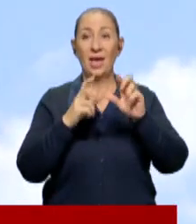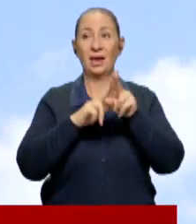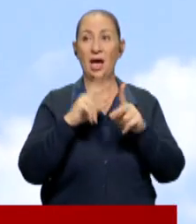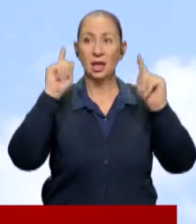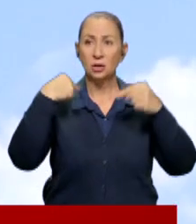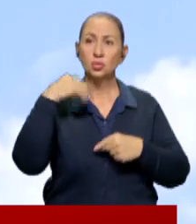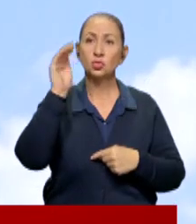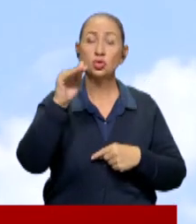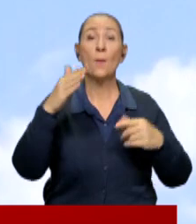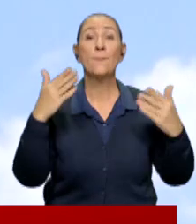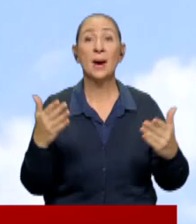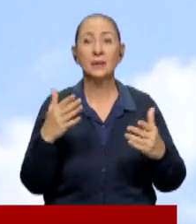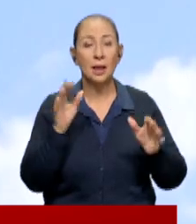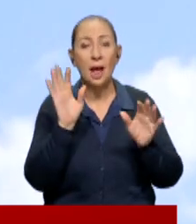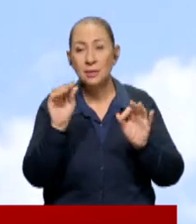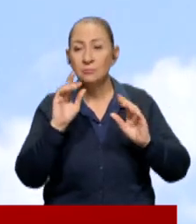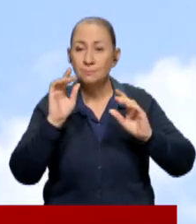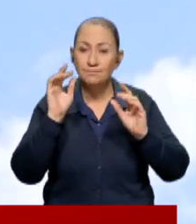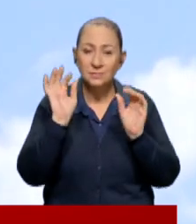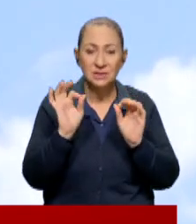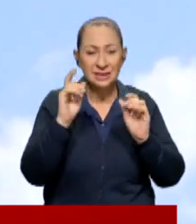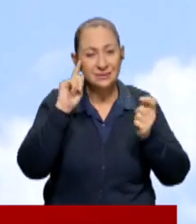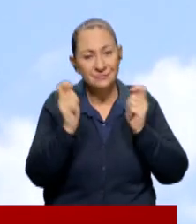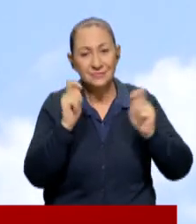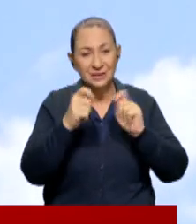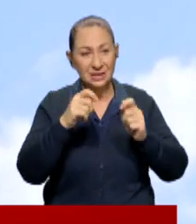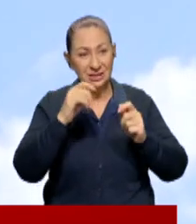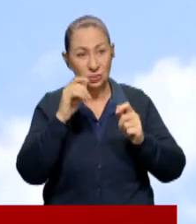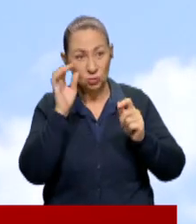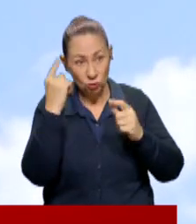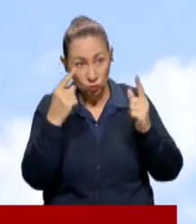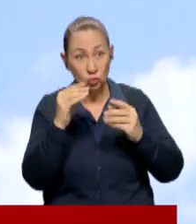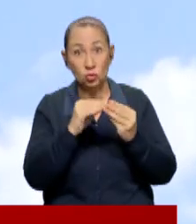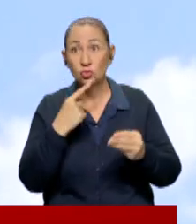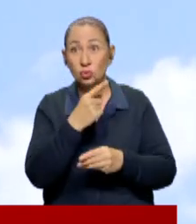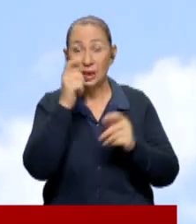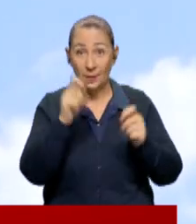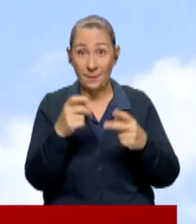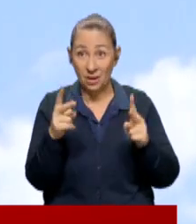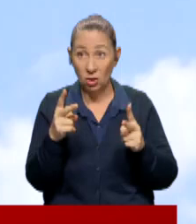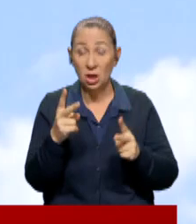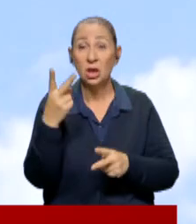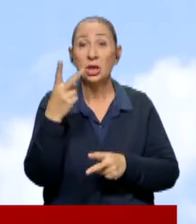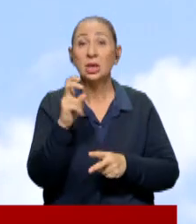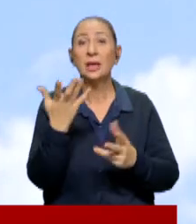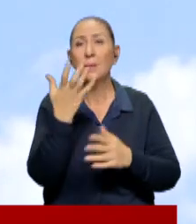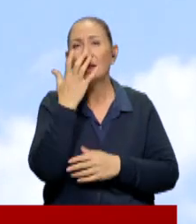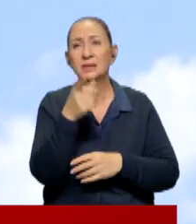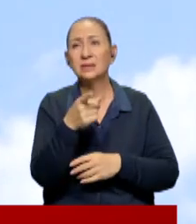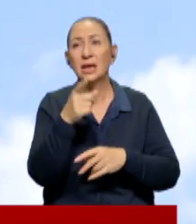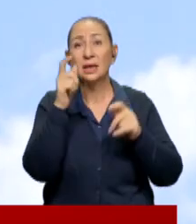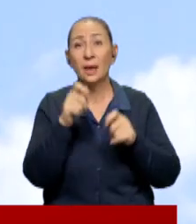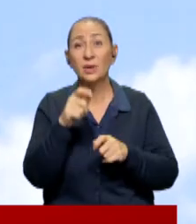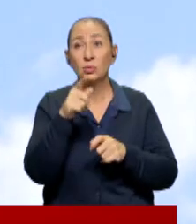yetkililerine soruyoruz. Madem manipülasyon yaptığını düşündüğünüz kişiler hakkında suç duyurusunda bulunabiliyor. 2 ay neyi beklediniz?